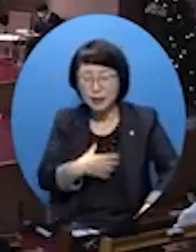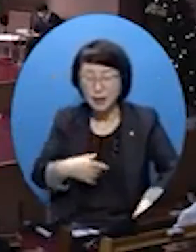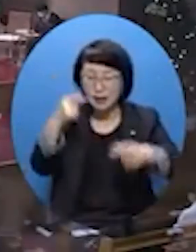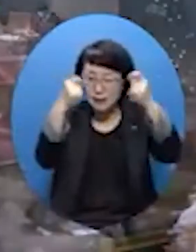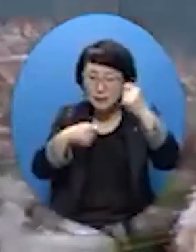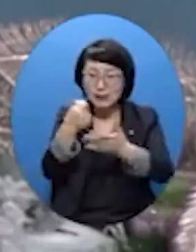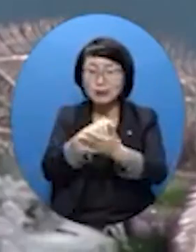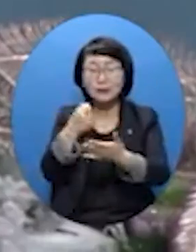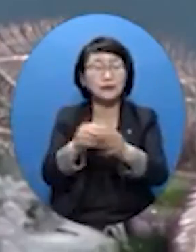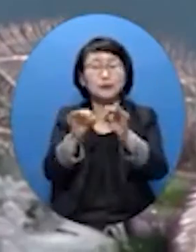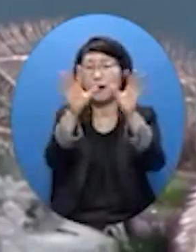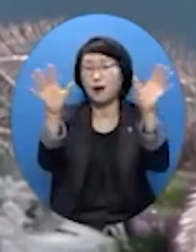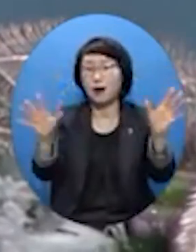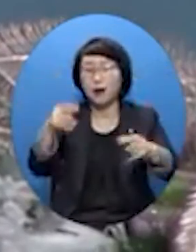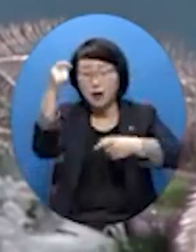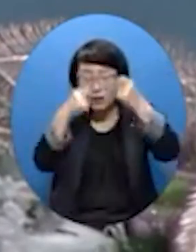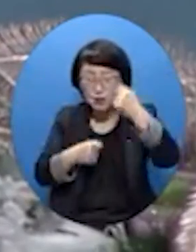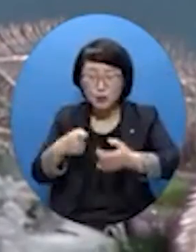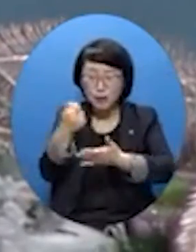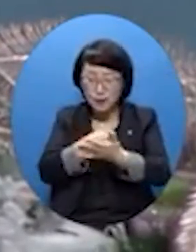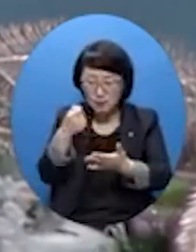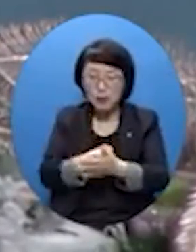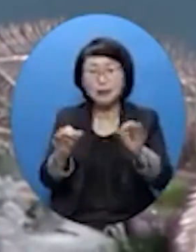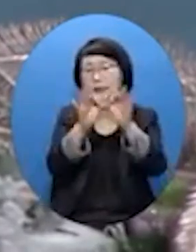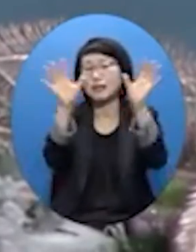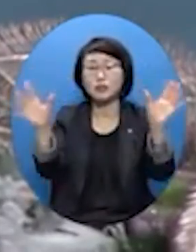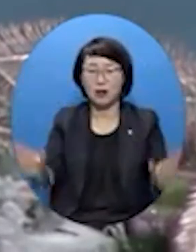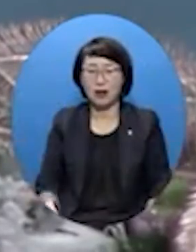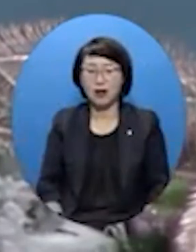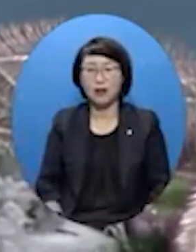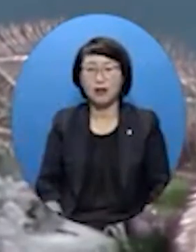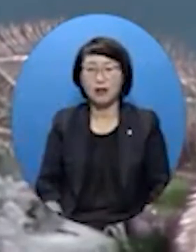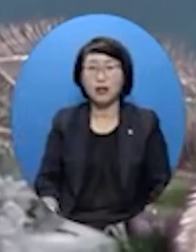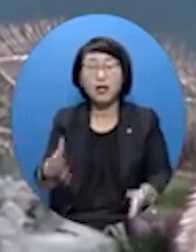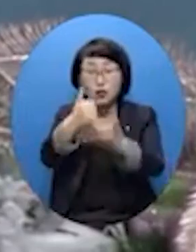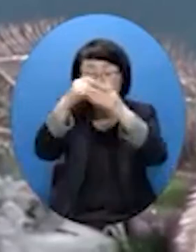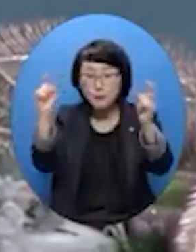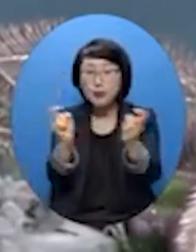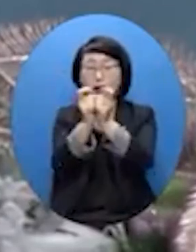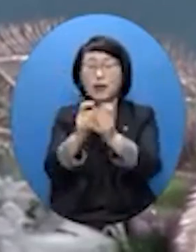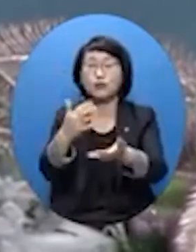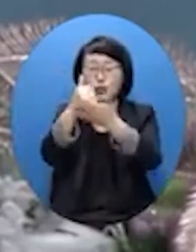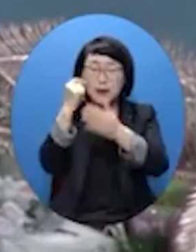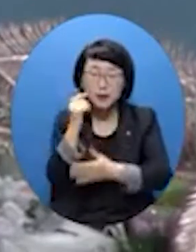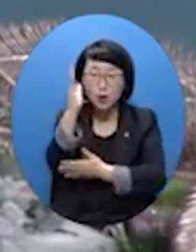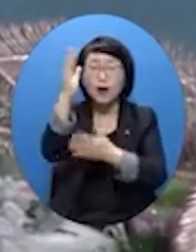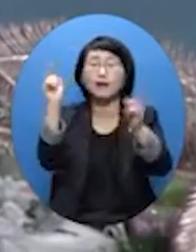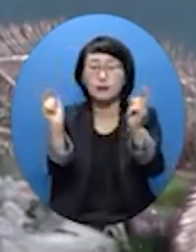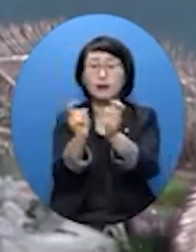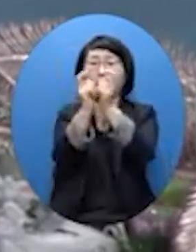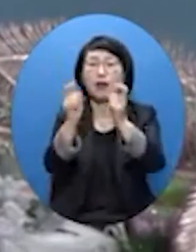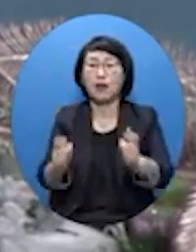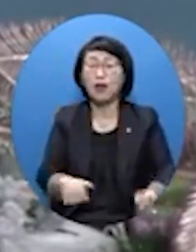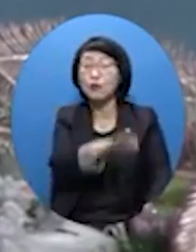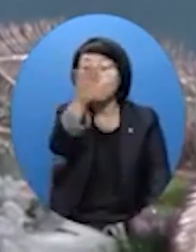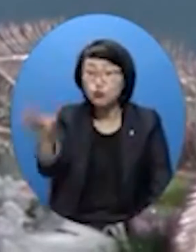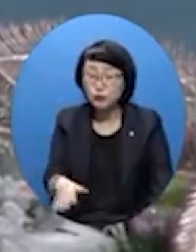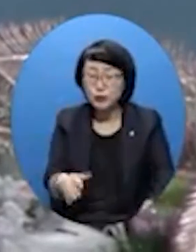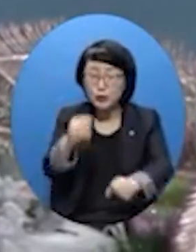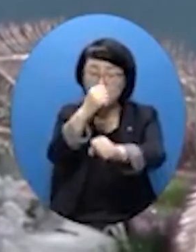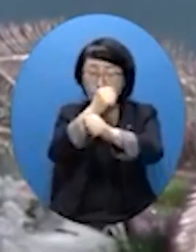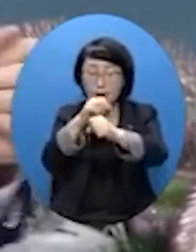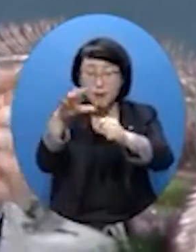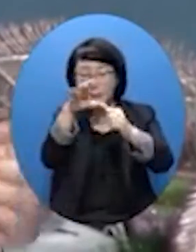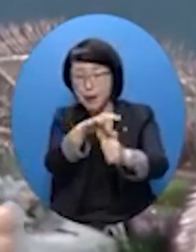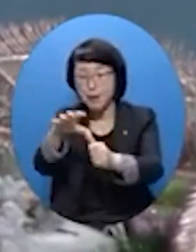탄식이 사라지리로다. 슬픔과 탄식이 사라지리로다. 주님의 때, 주님의 영광의 때 우리를 묶고 있던